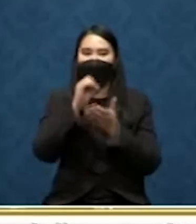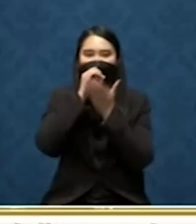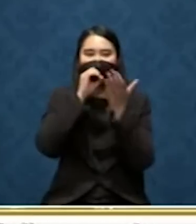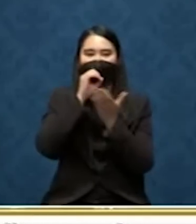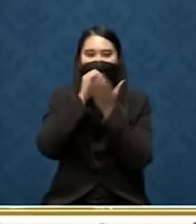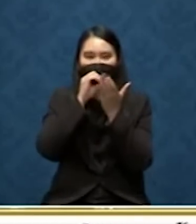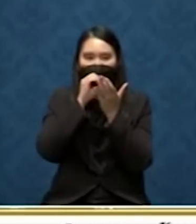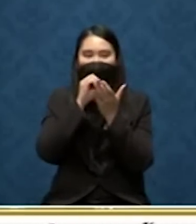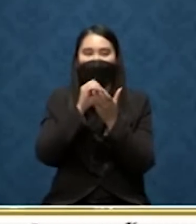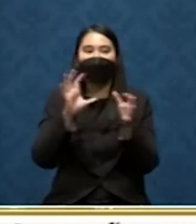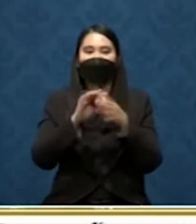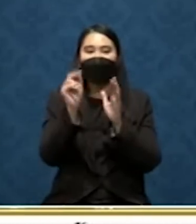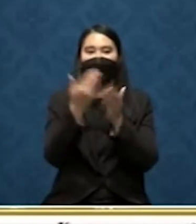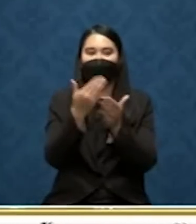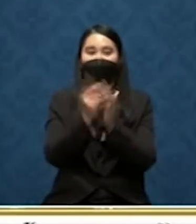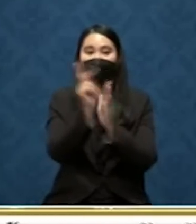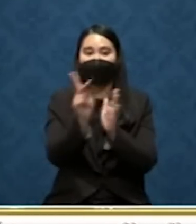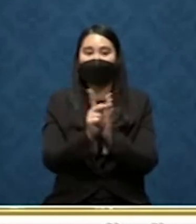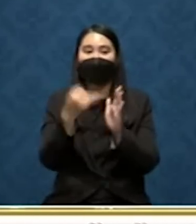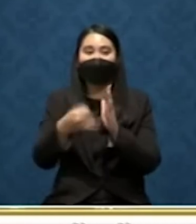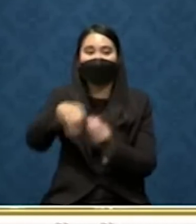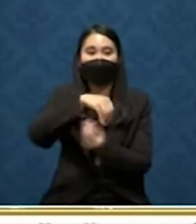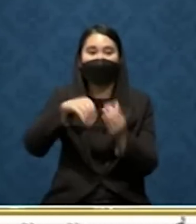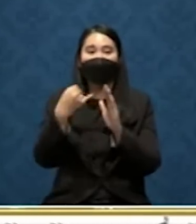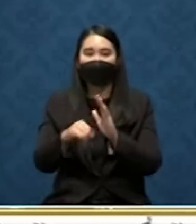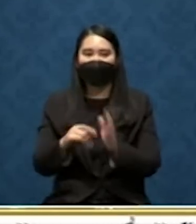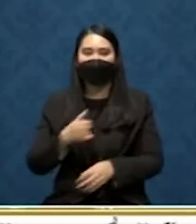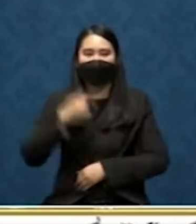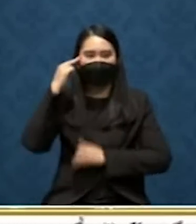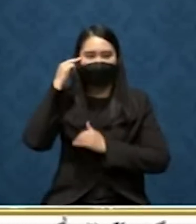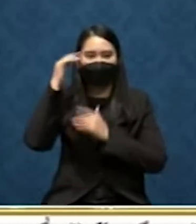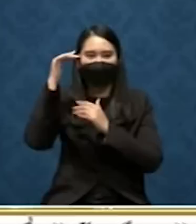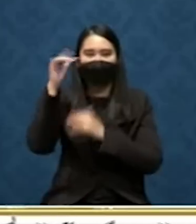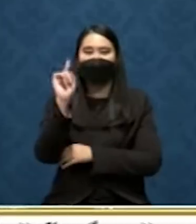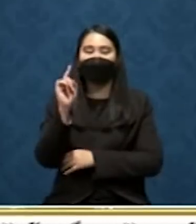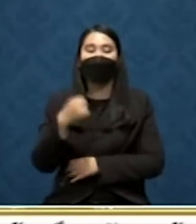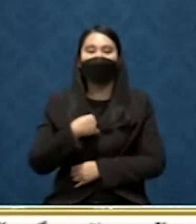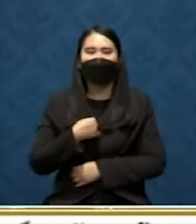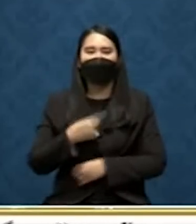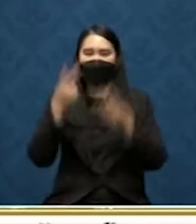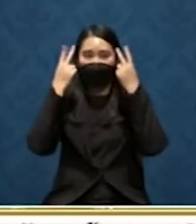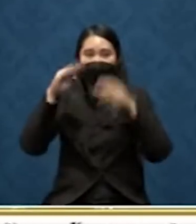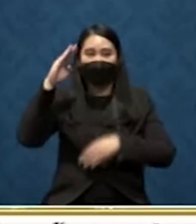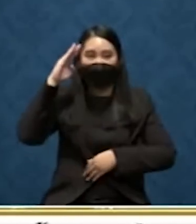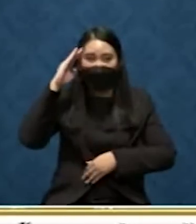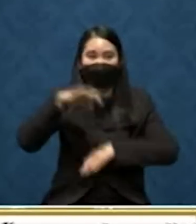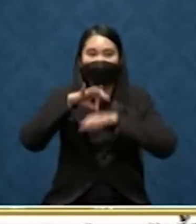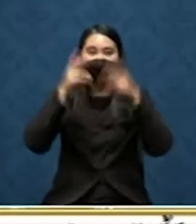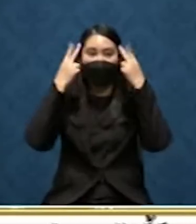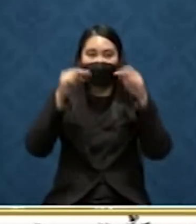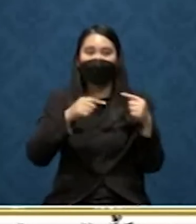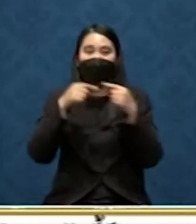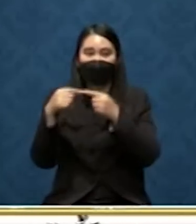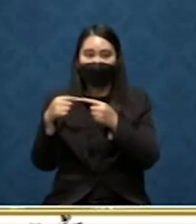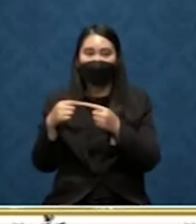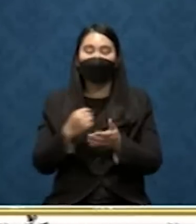บติด และการต้องกัแบนี้ผมไมอยากจะจตนาการเลยวาผลเอกปยติได้เป็นายกต่อทจะตอบแท